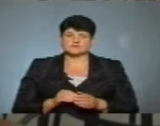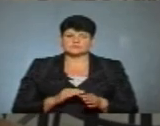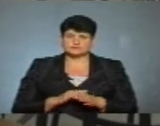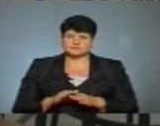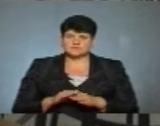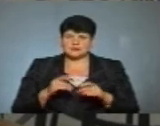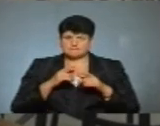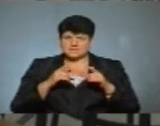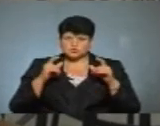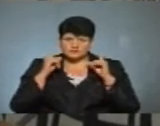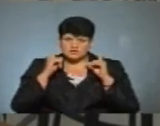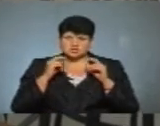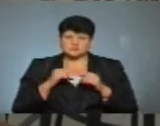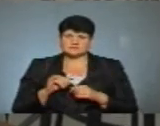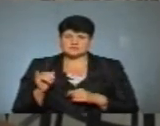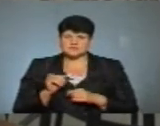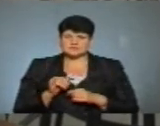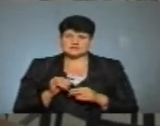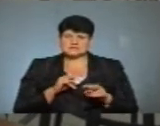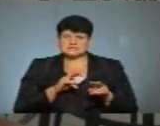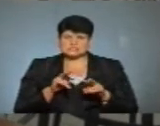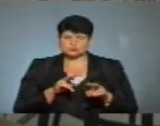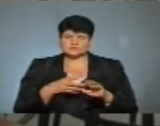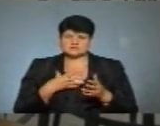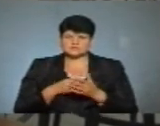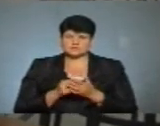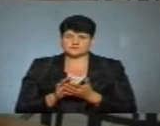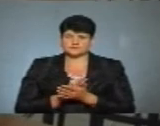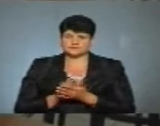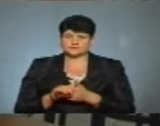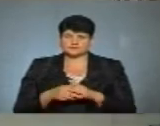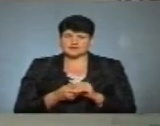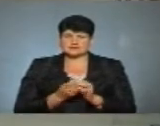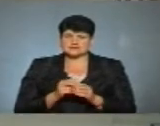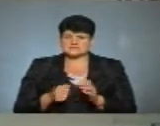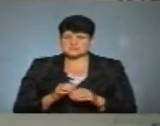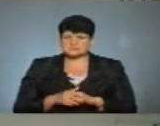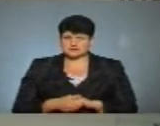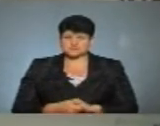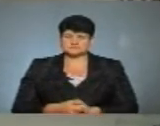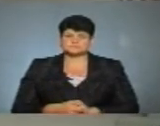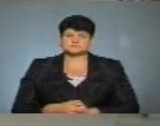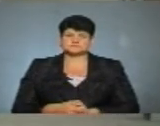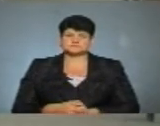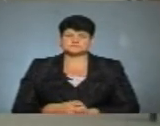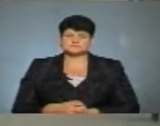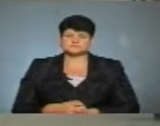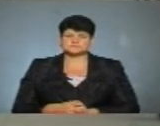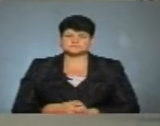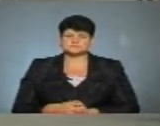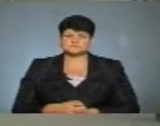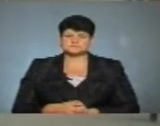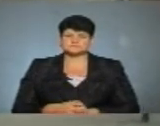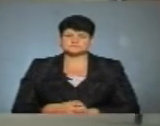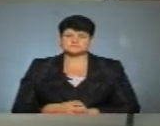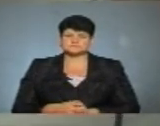дотримуватися маскового режиму, ну і слідкувати за своєю гігієною, користуватися антисептиками. Діана Ярошенко, Оксана Галіяш. Новини на